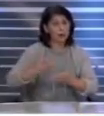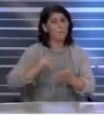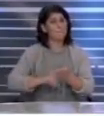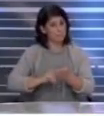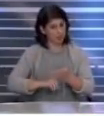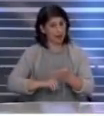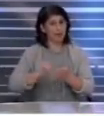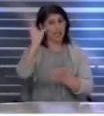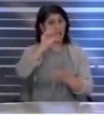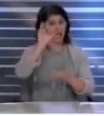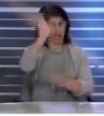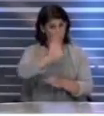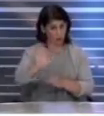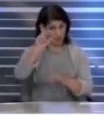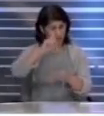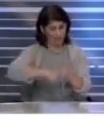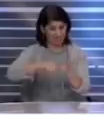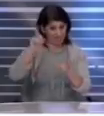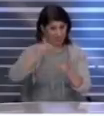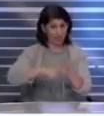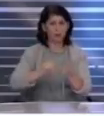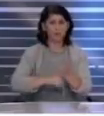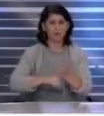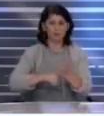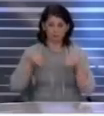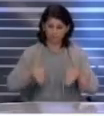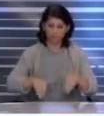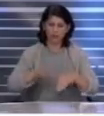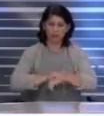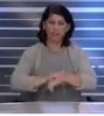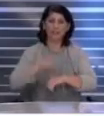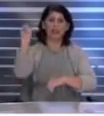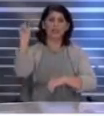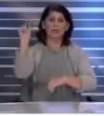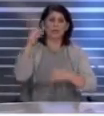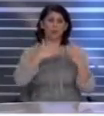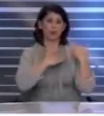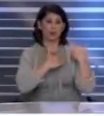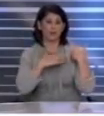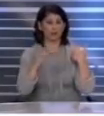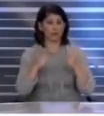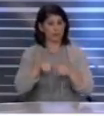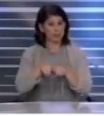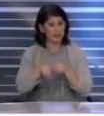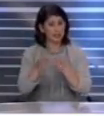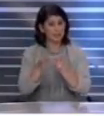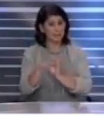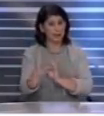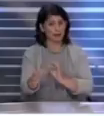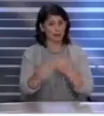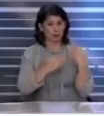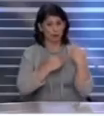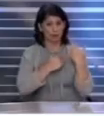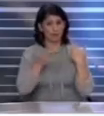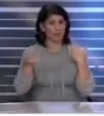Ευρωπαίοι εταίροι της Ελλάδας να τηρήσουν τις δεσμεύσεις που έχουν αναλάβει όσον αφορά τα μέτρα που έχουν ληφθεί για